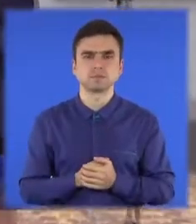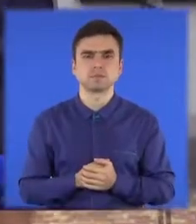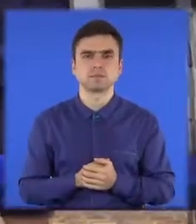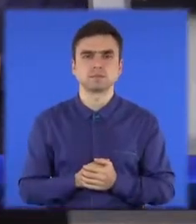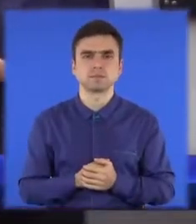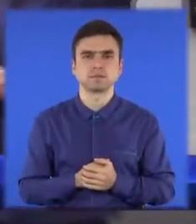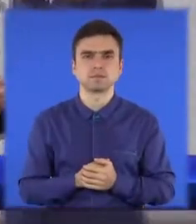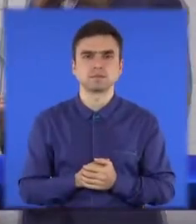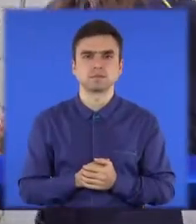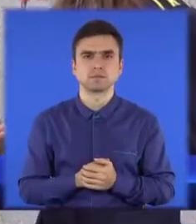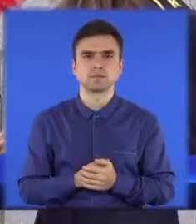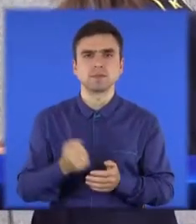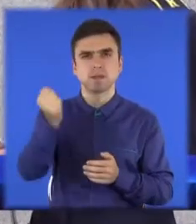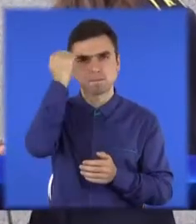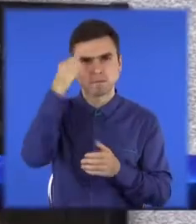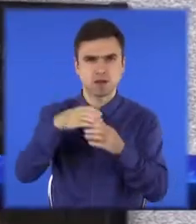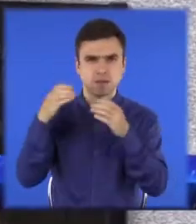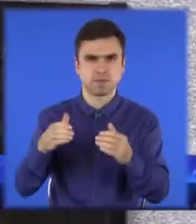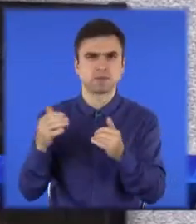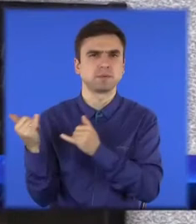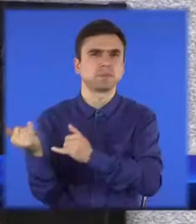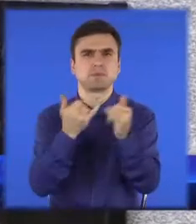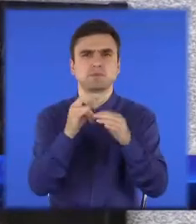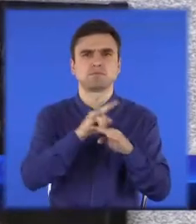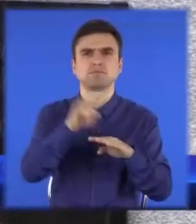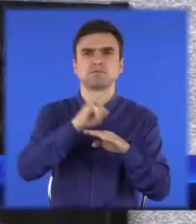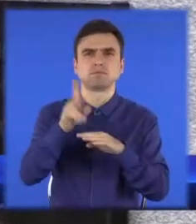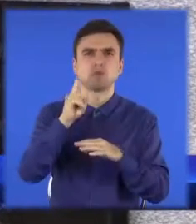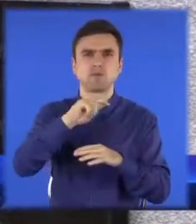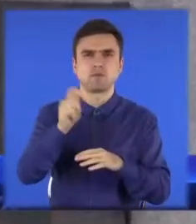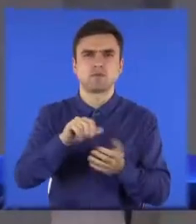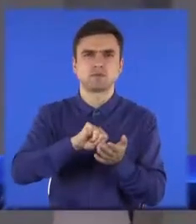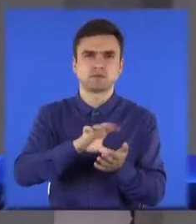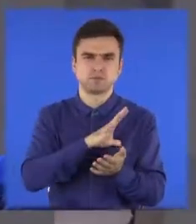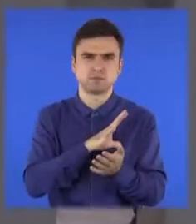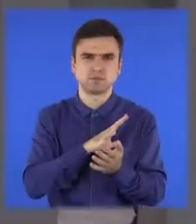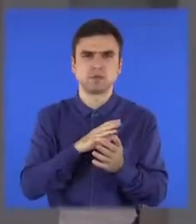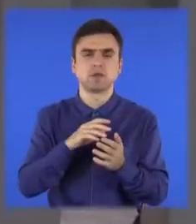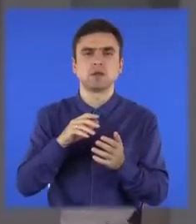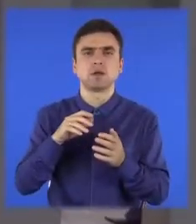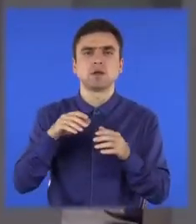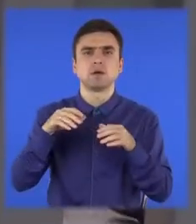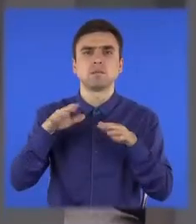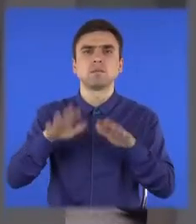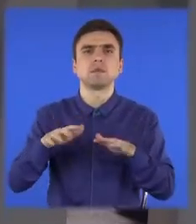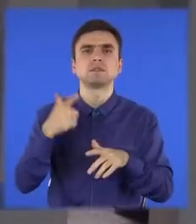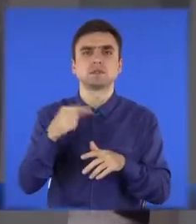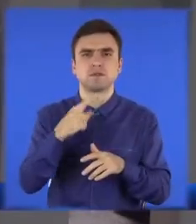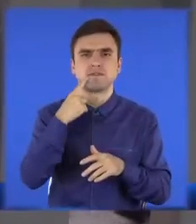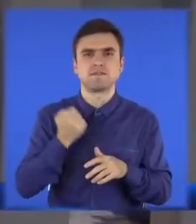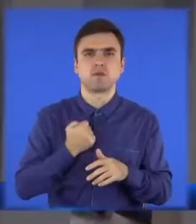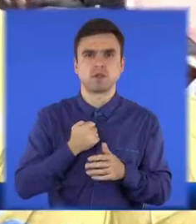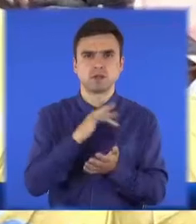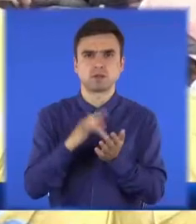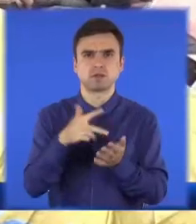Пам'ятник, який присвячений усім авіаторам Криворіжжя, встановили у військовому містечку 33. Саме в цьому районі льотчики та їхні сім'ї